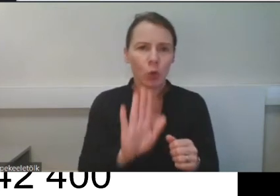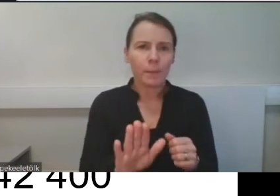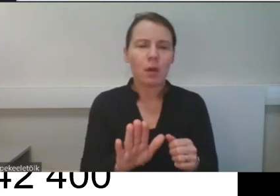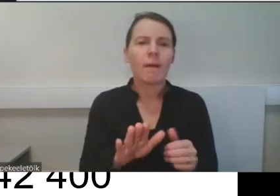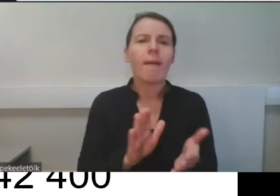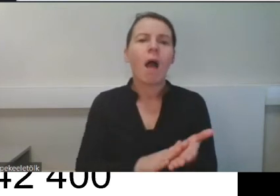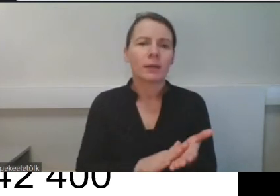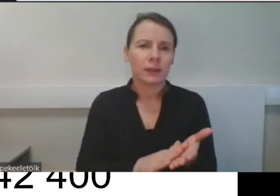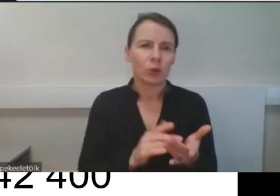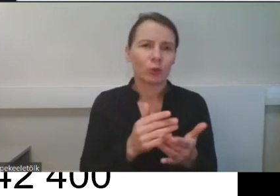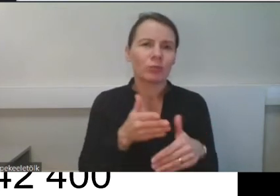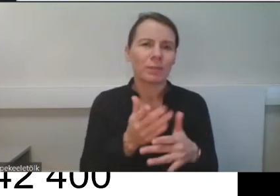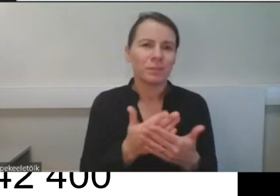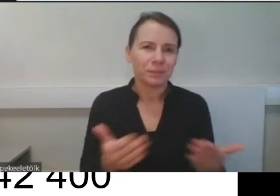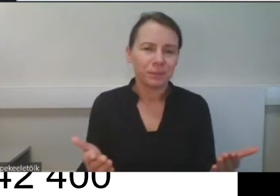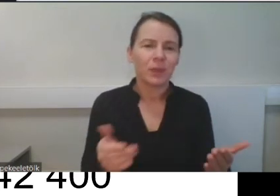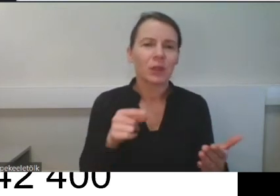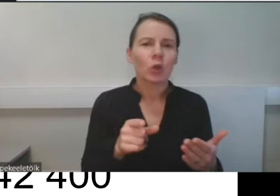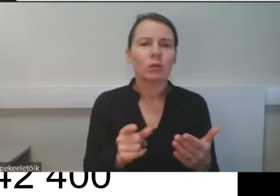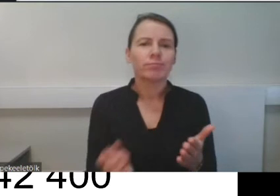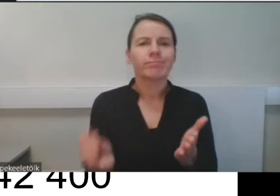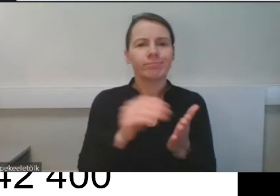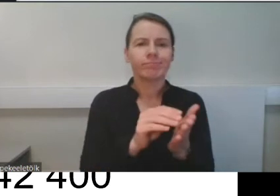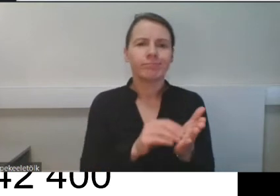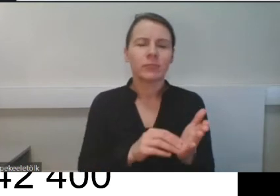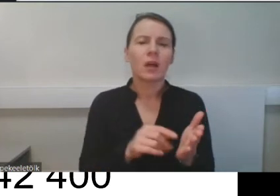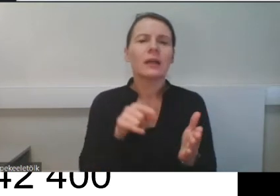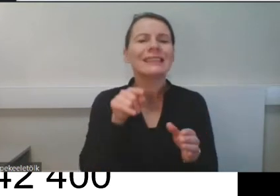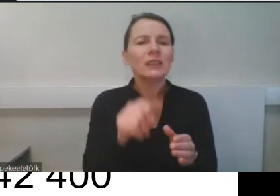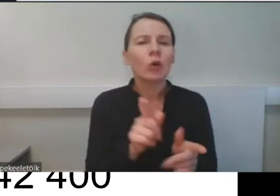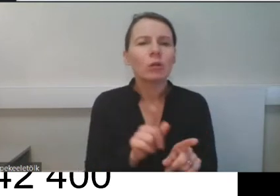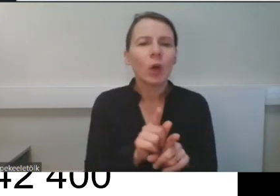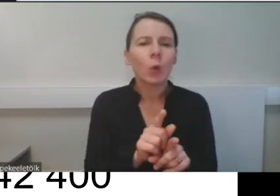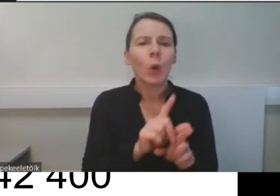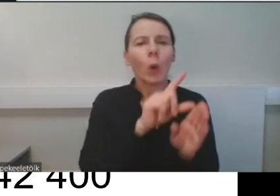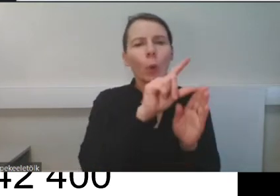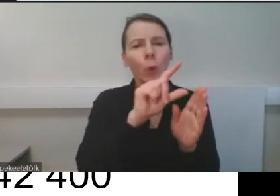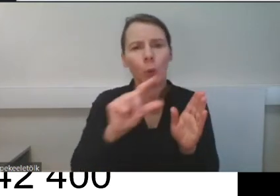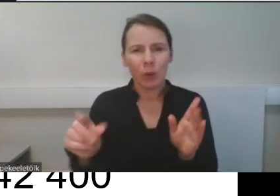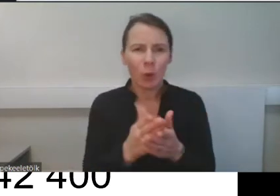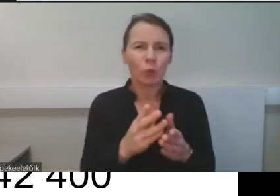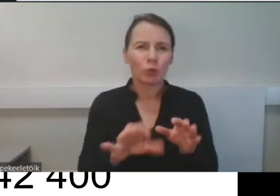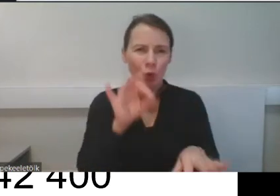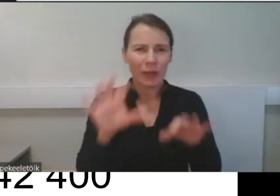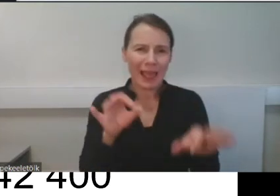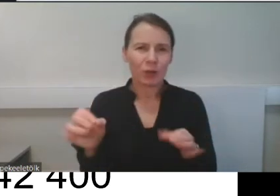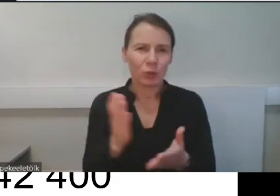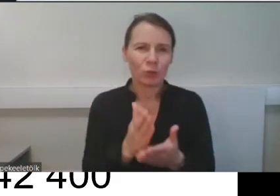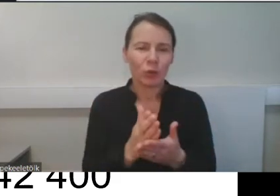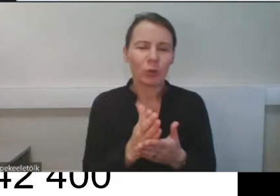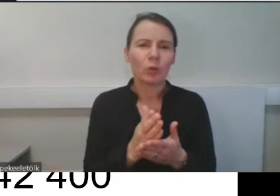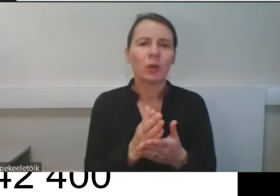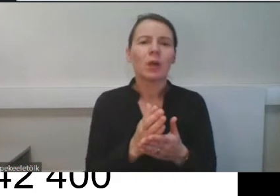23% kõigist tööealistest tegevuspiiranguga inimestest ja siis 58% tööealistest